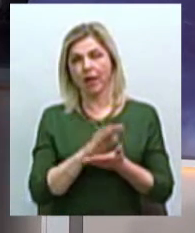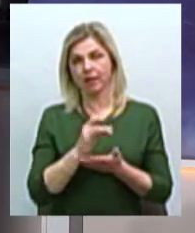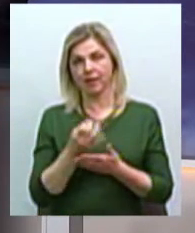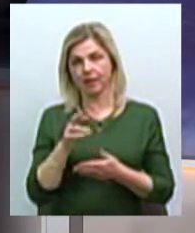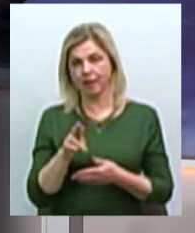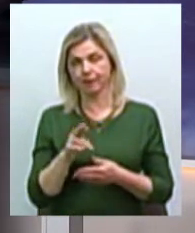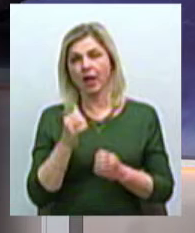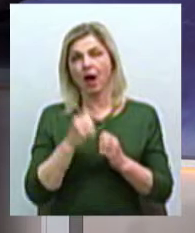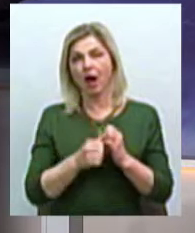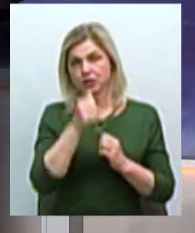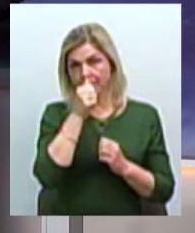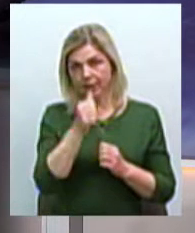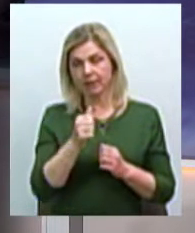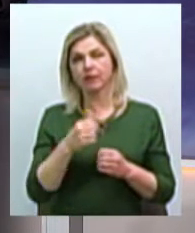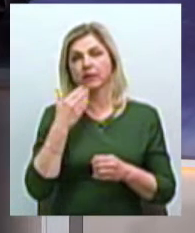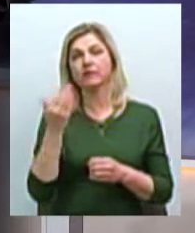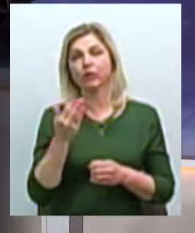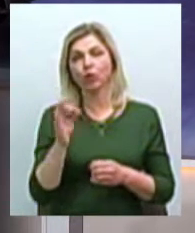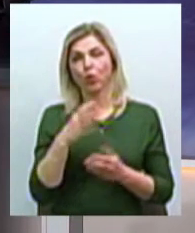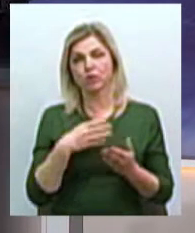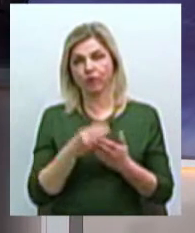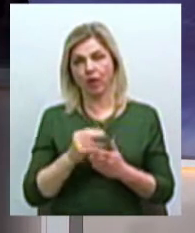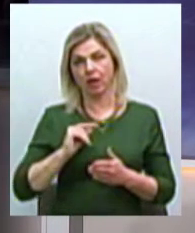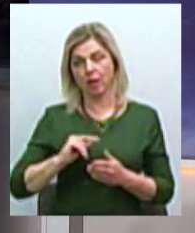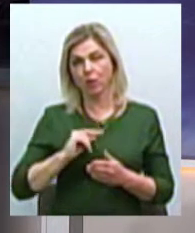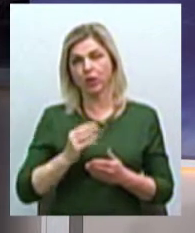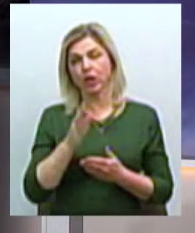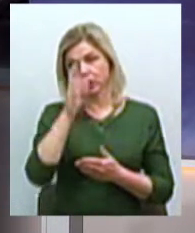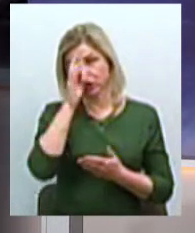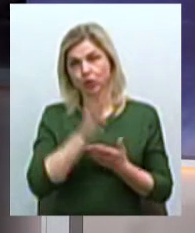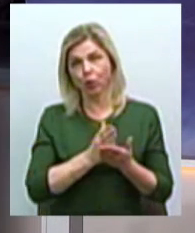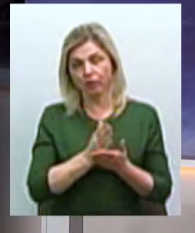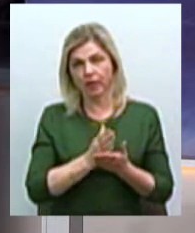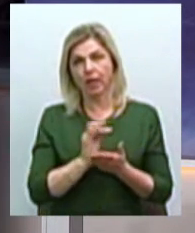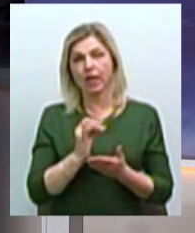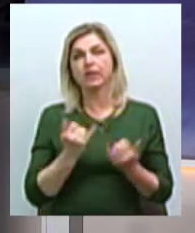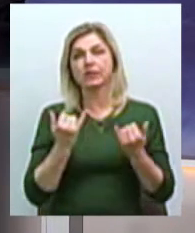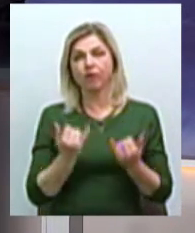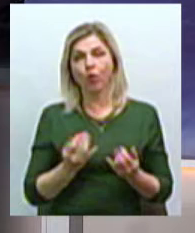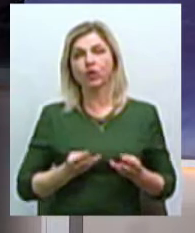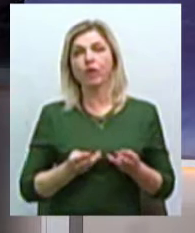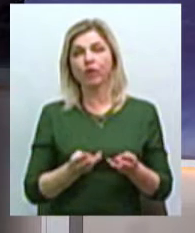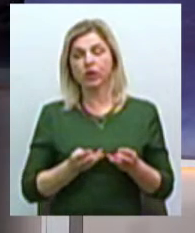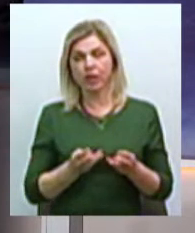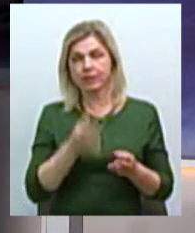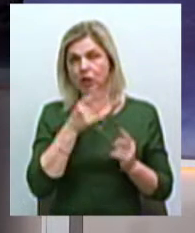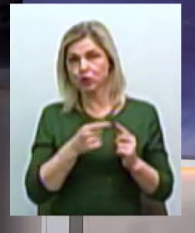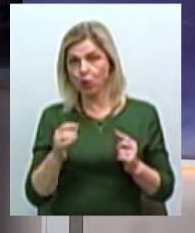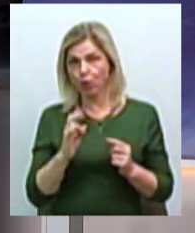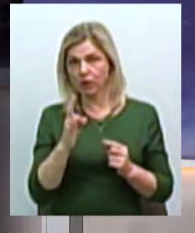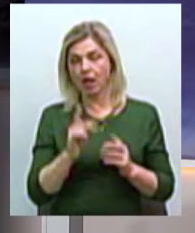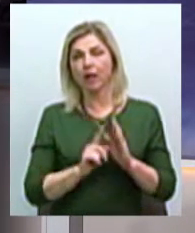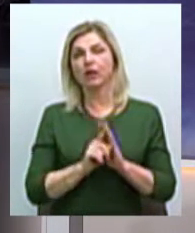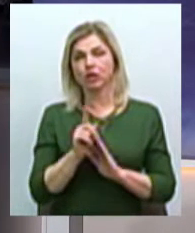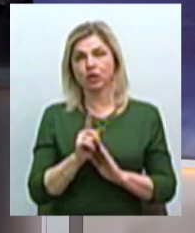про свою роботу чиновники і керівники різних рівнів. Від сьогодні опалювальний сезон починається для побутових споживачів Миколаєва, а з